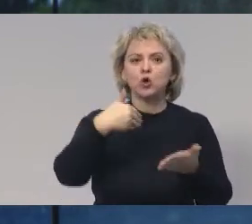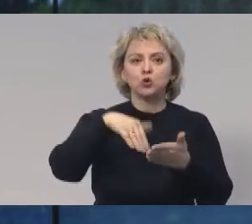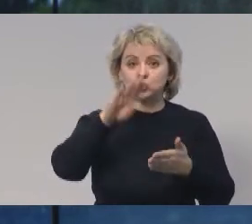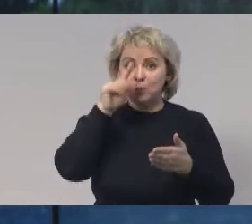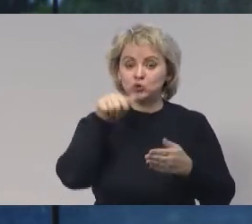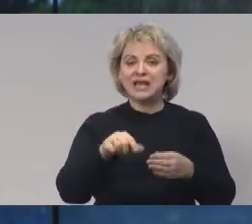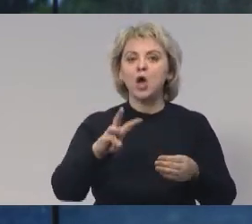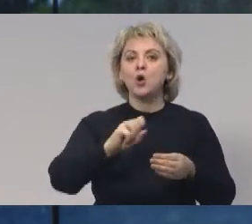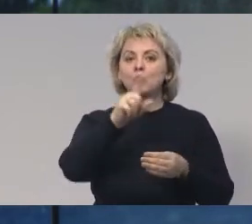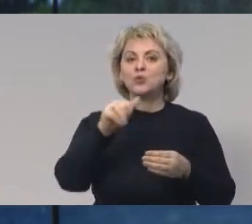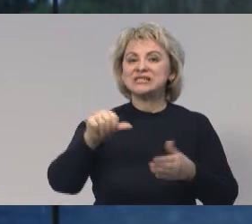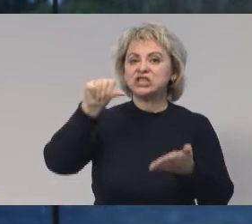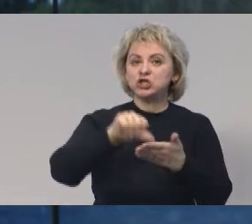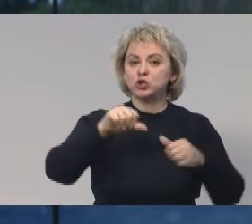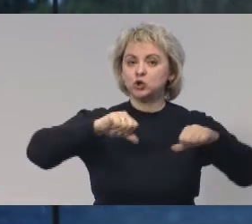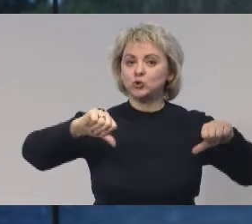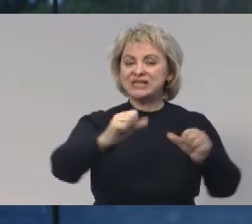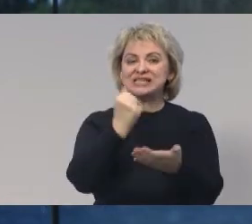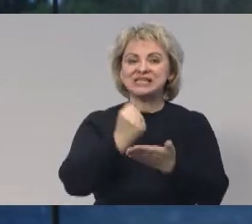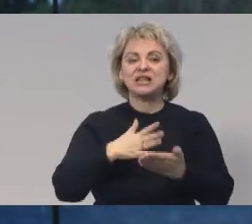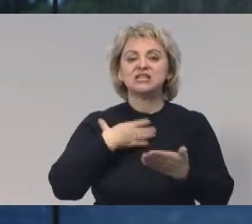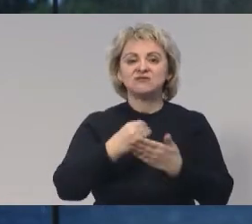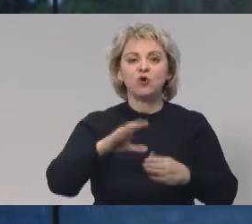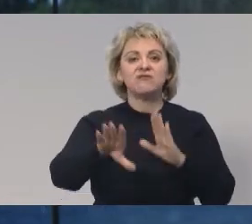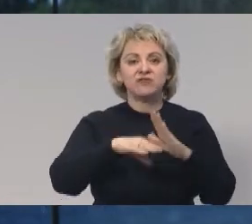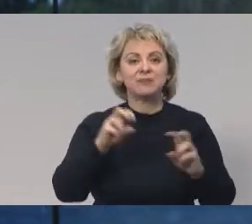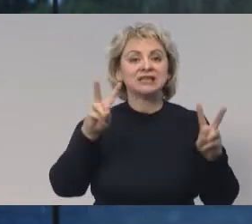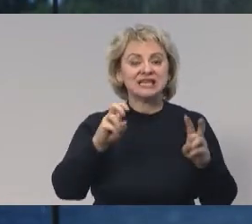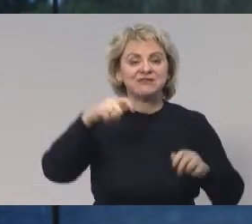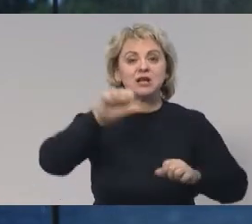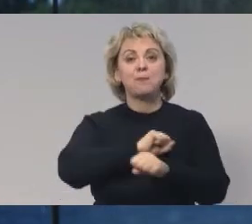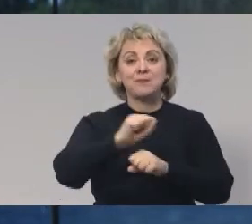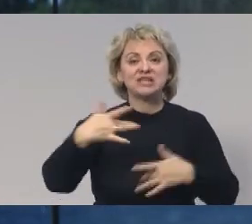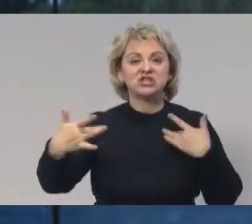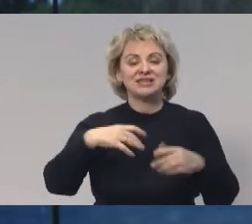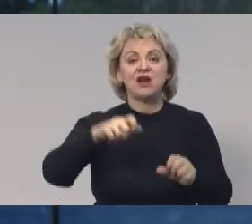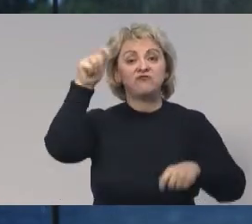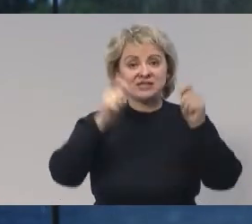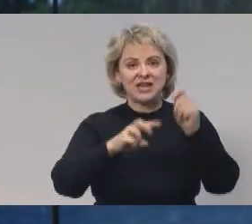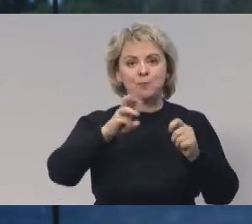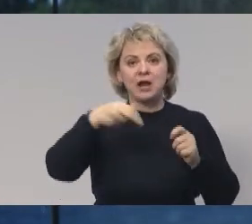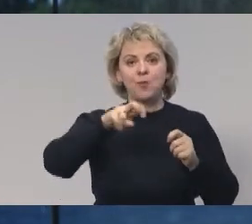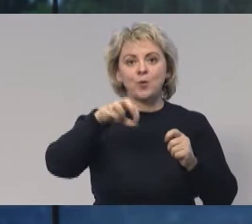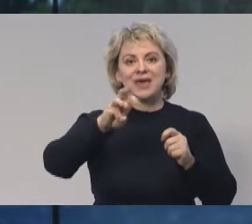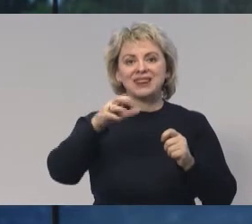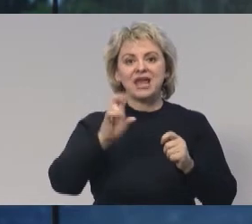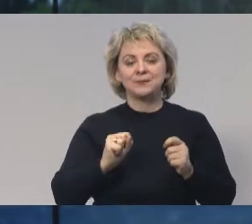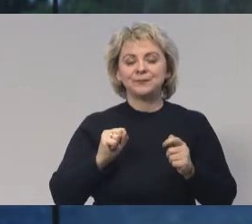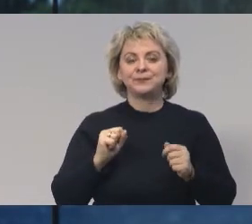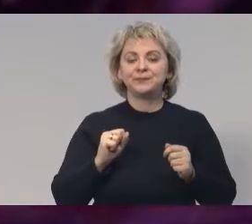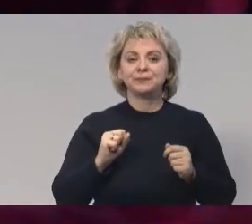лучшая мужская. Музы и члены жюри сделали свой выбор и назвали победителей театрального фестиваля «Мельпомена».